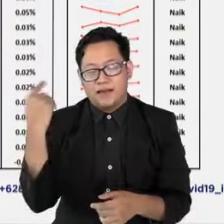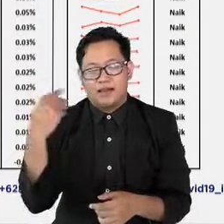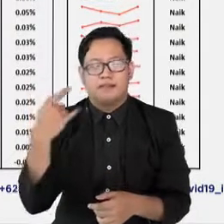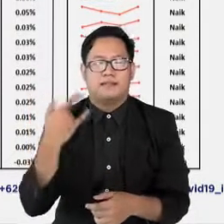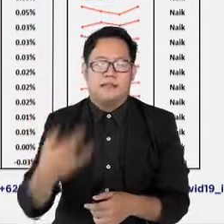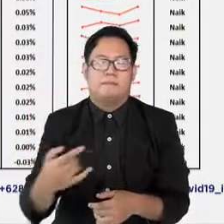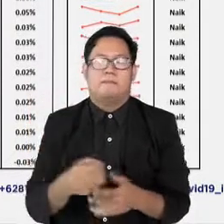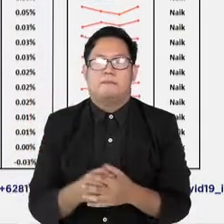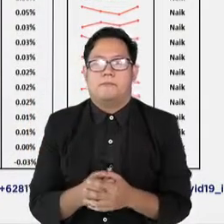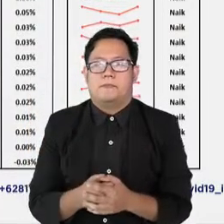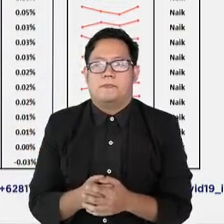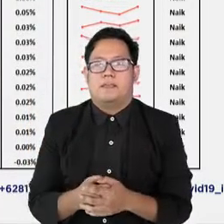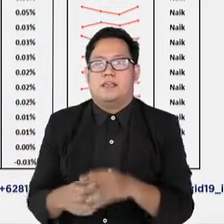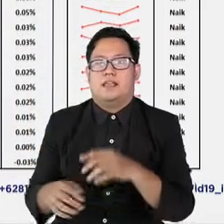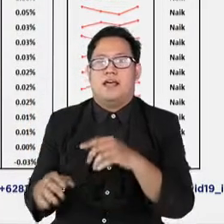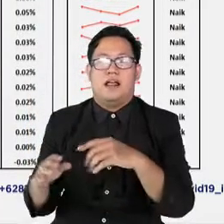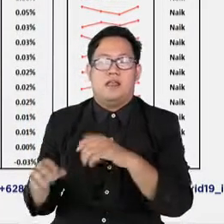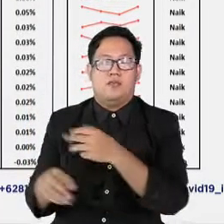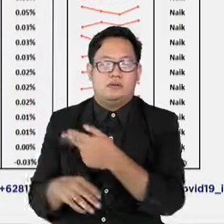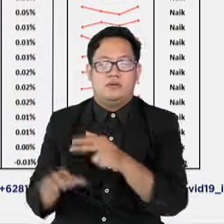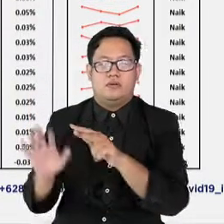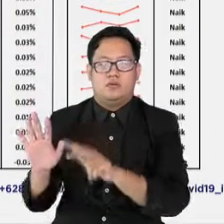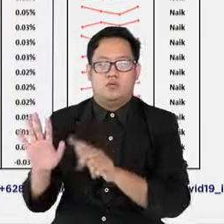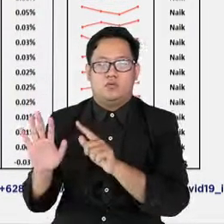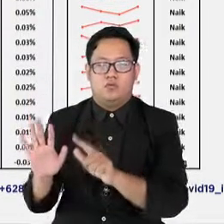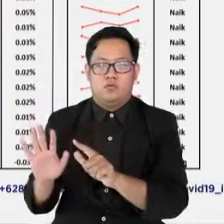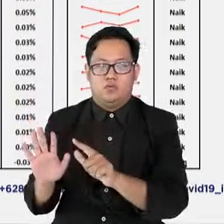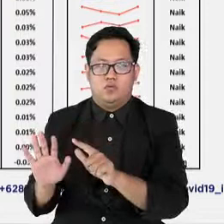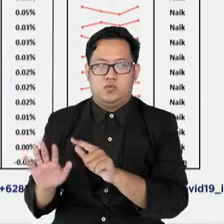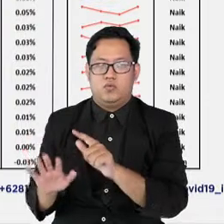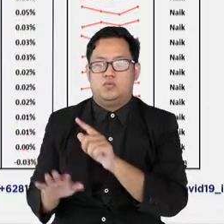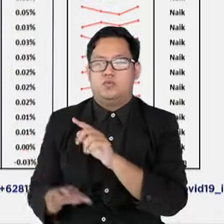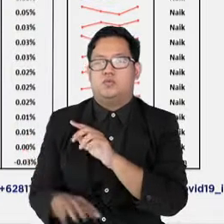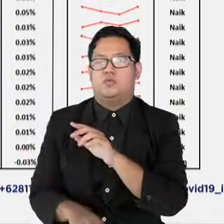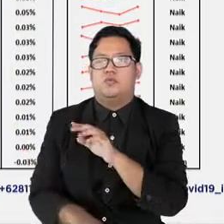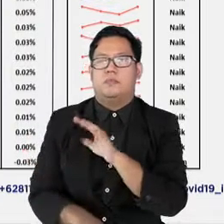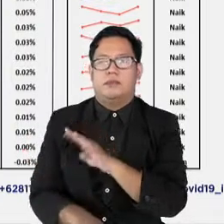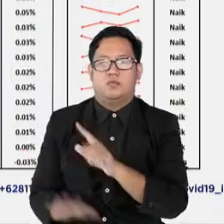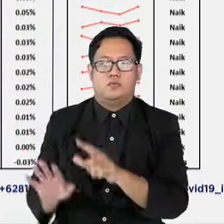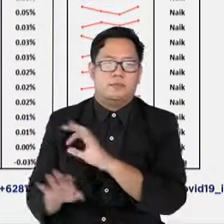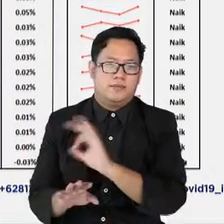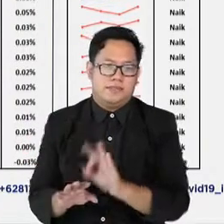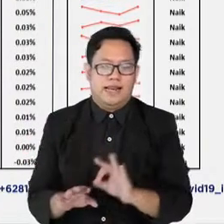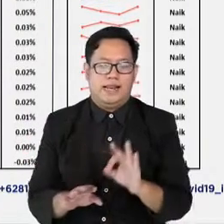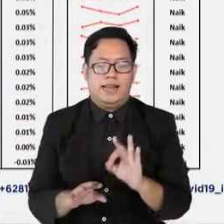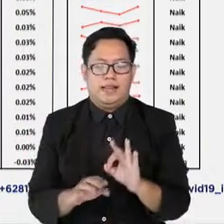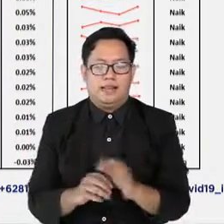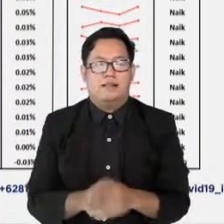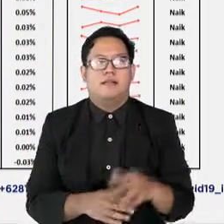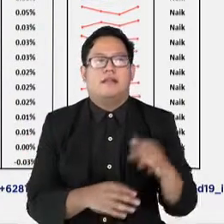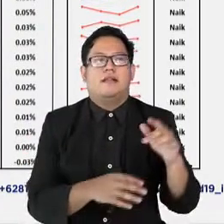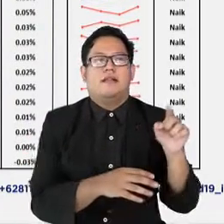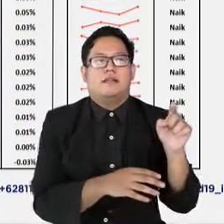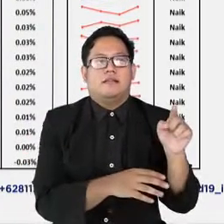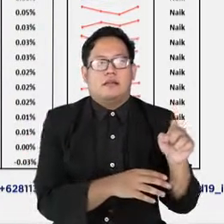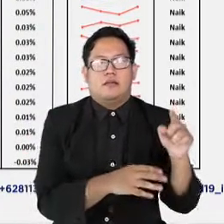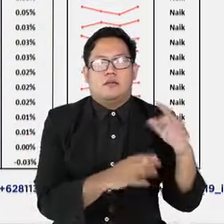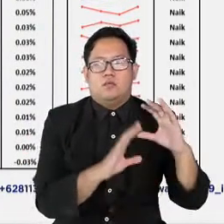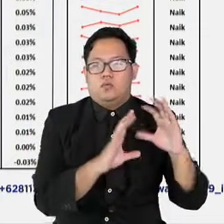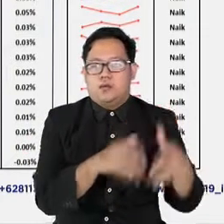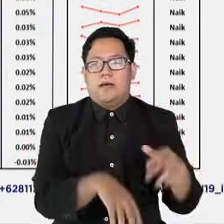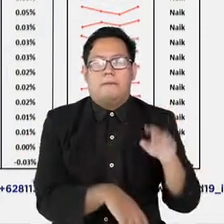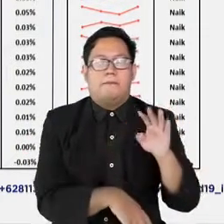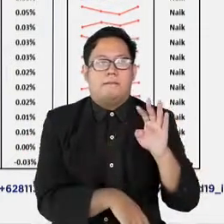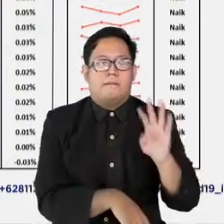sedangkan kasus aktif dunia 8,4 puluh tiga persen penurunan kasus aktif di Indonesia ini juga terjadi